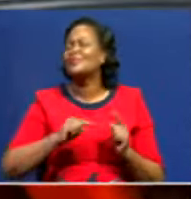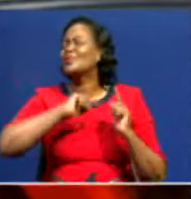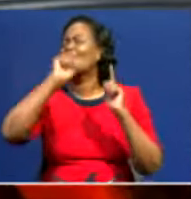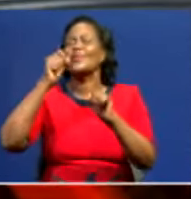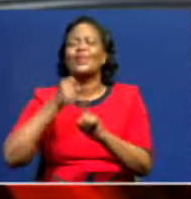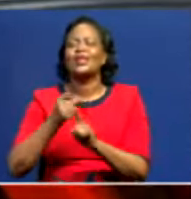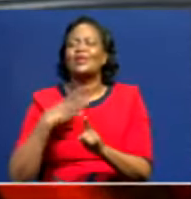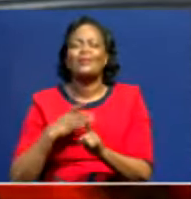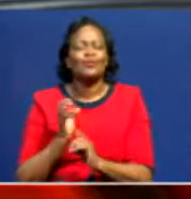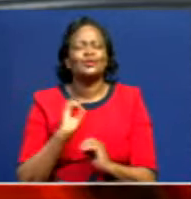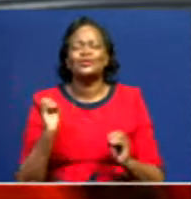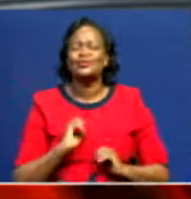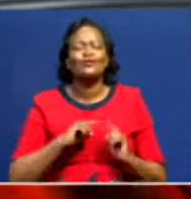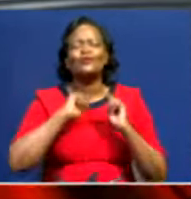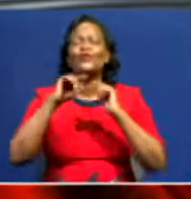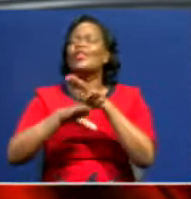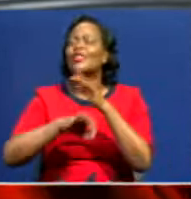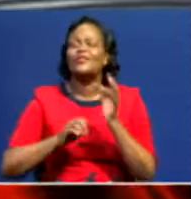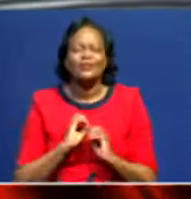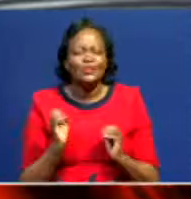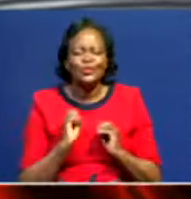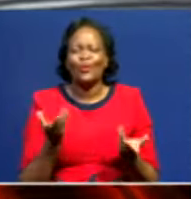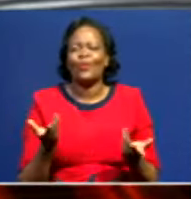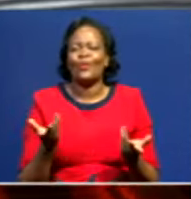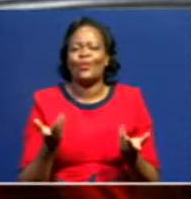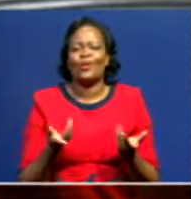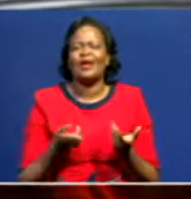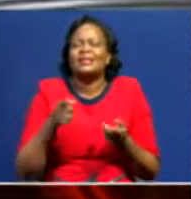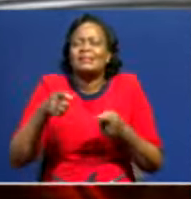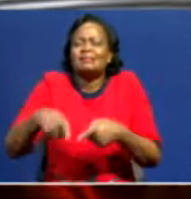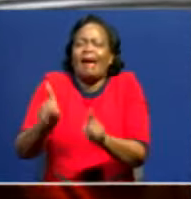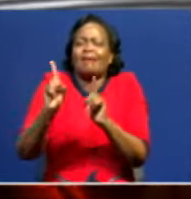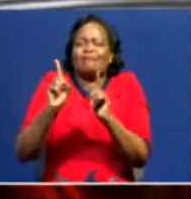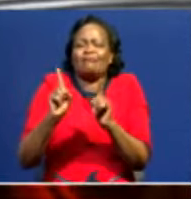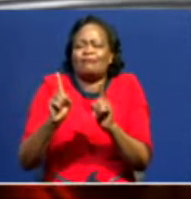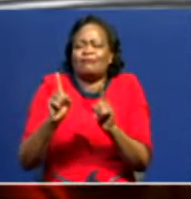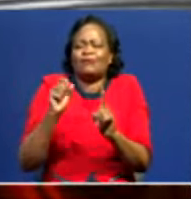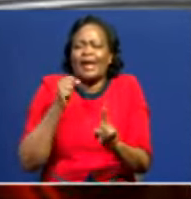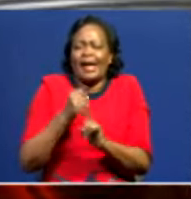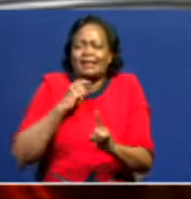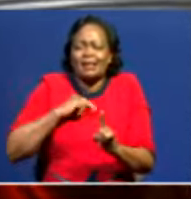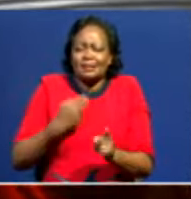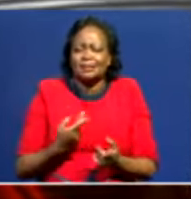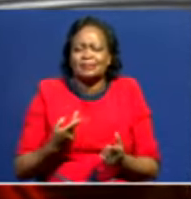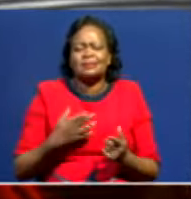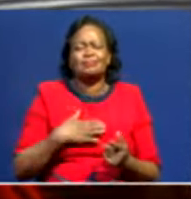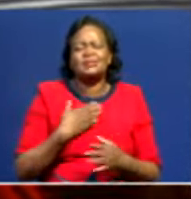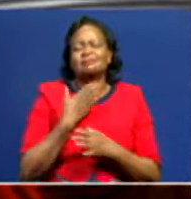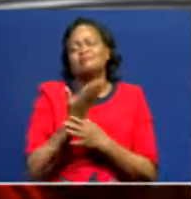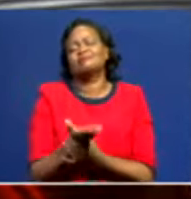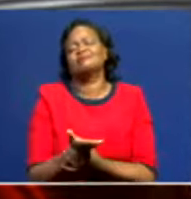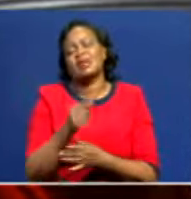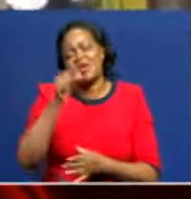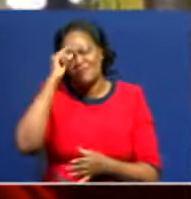yeyote, hatujaenda kuiba mifugo ya mtu yeyote. Ni hao ndo wanatufanya sisi hivyo kwa upande mmoja. Tafadhali serikali muingilie kati.